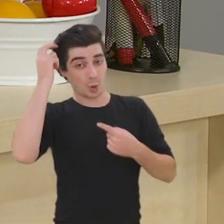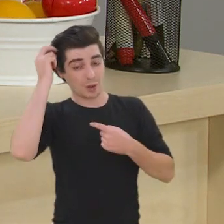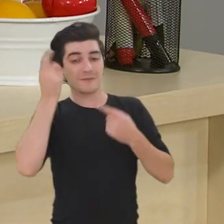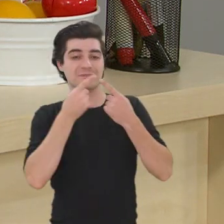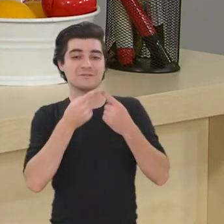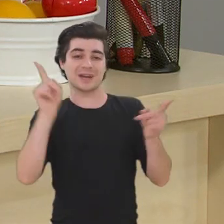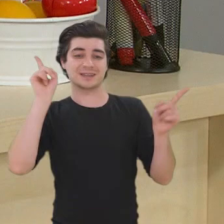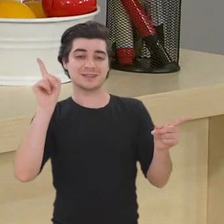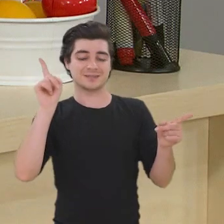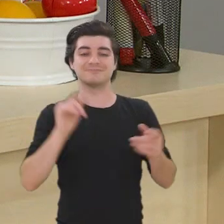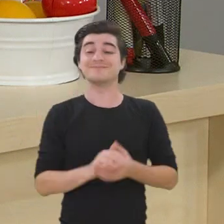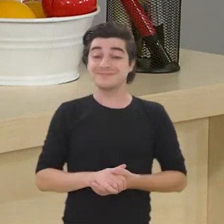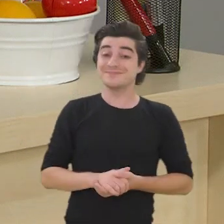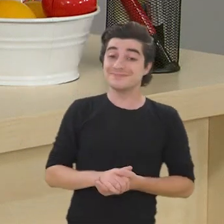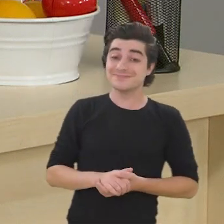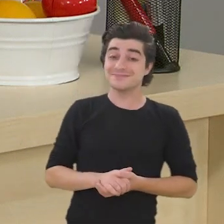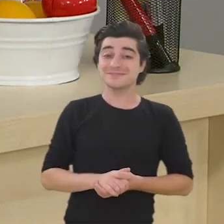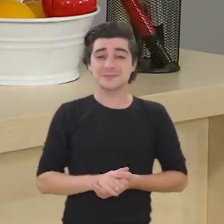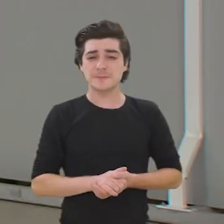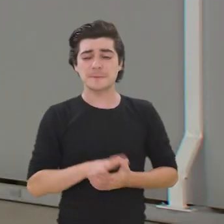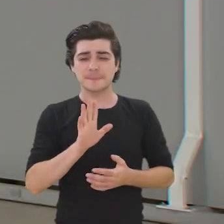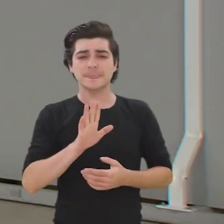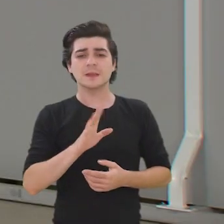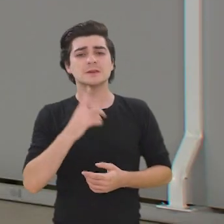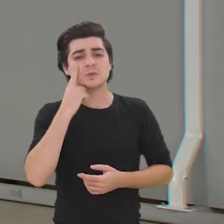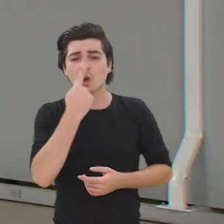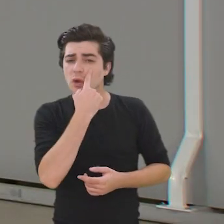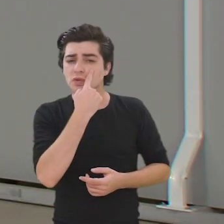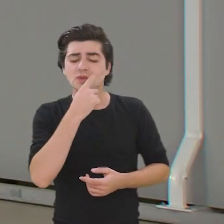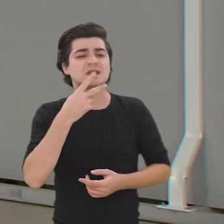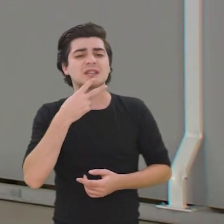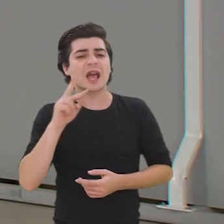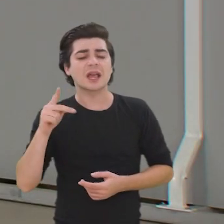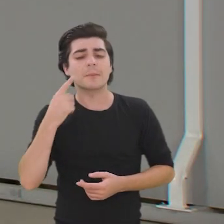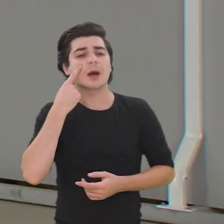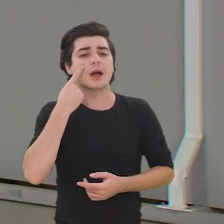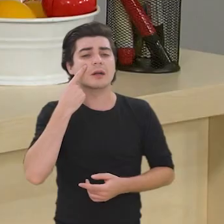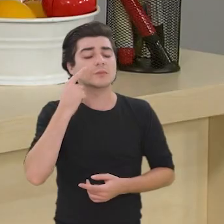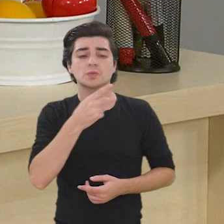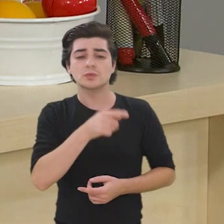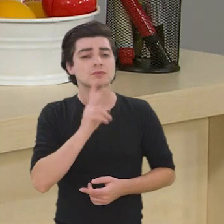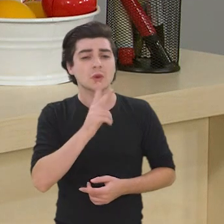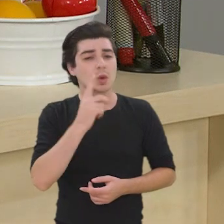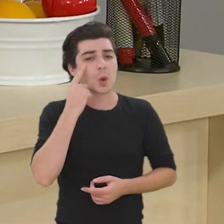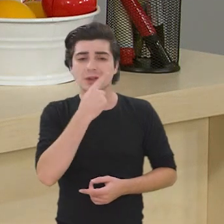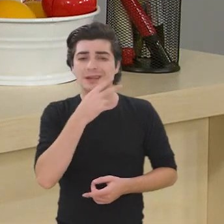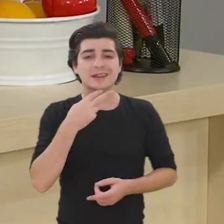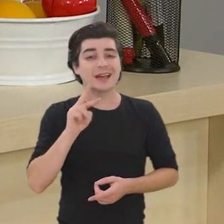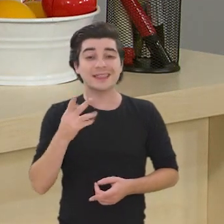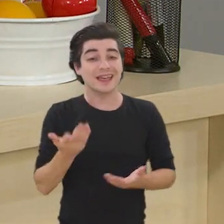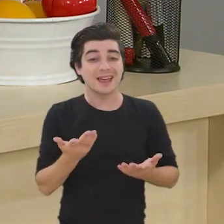tokam farklı. Hı hı. Peki göz rengimizi inceleyelim. Gözlerin ne renk?